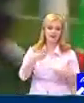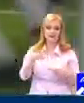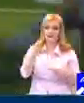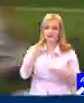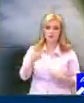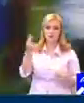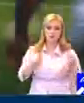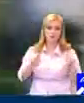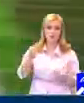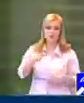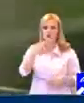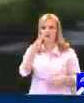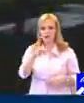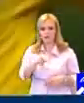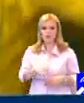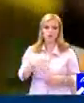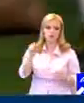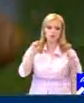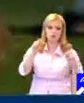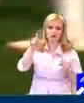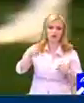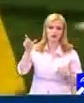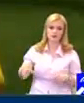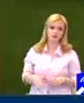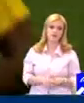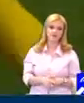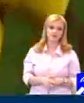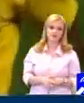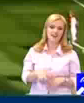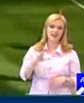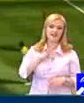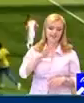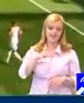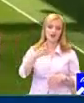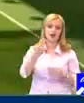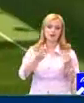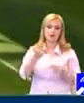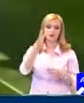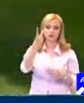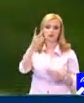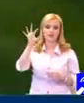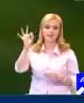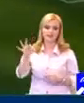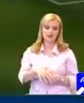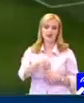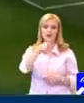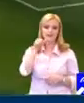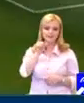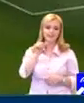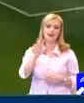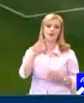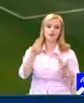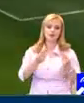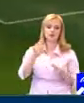back to his very best. That is vintage Neymar. Firmino a închis tabela la 2-0 pentru Brazilia, care va debuta la Mondialul din Rusia